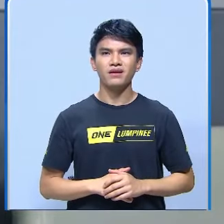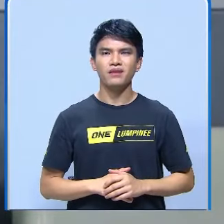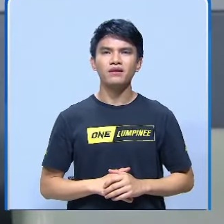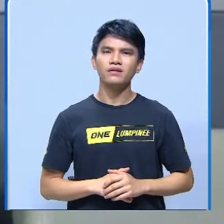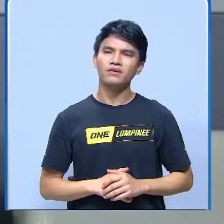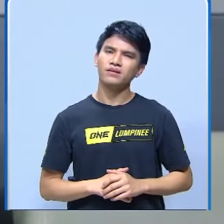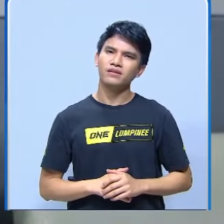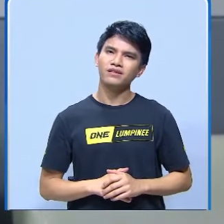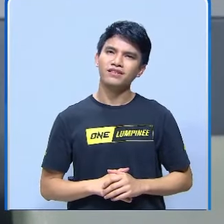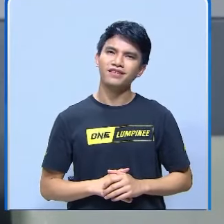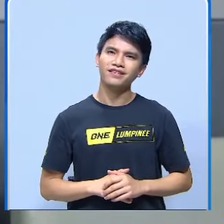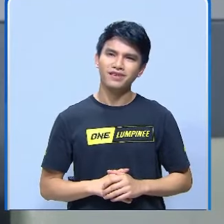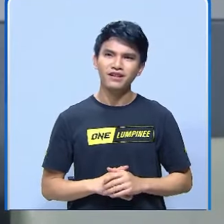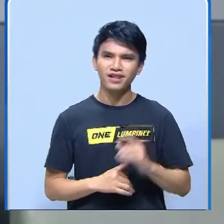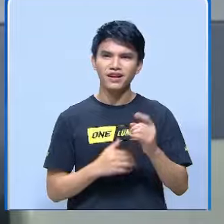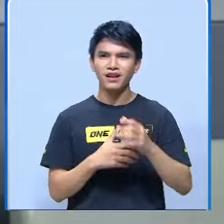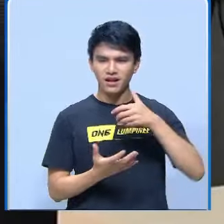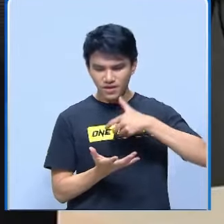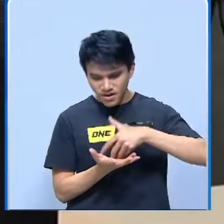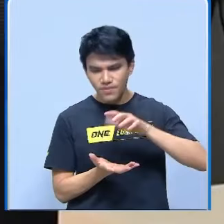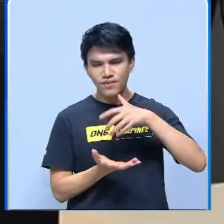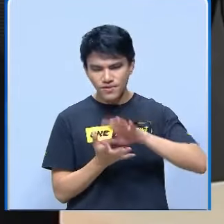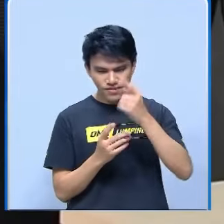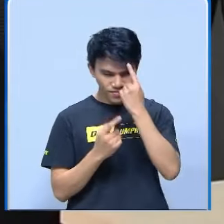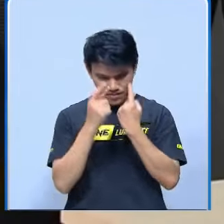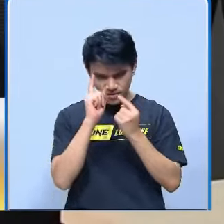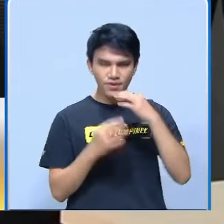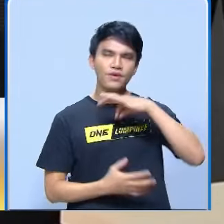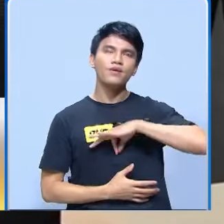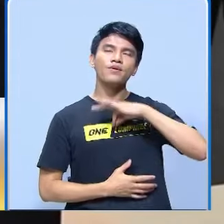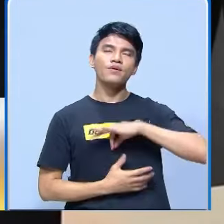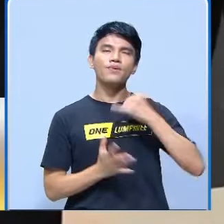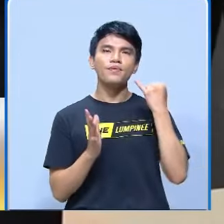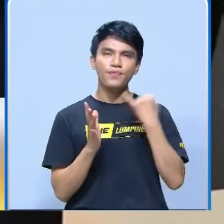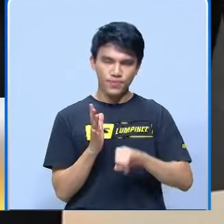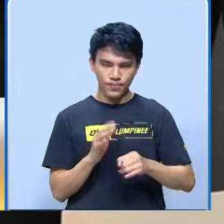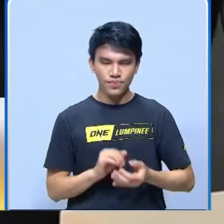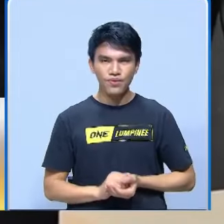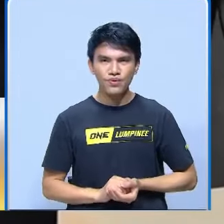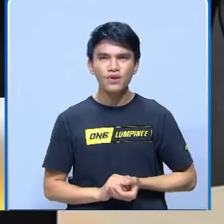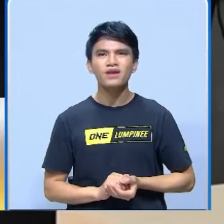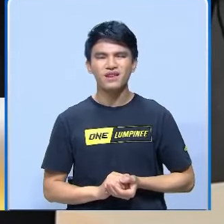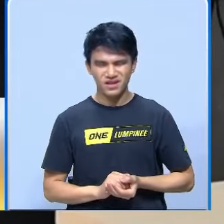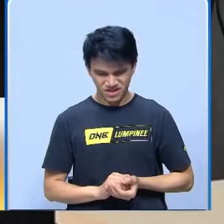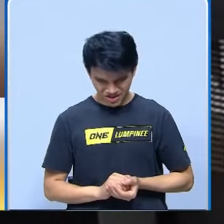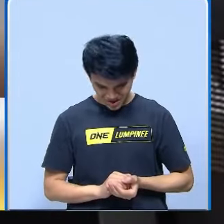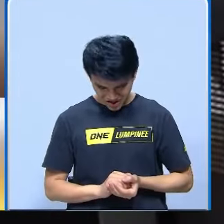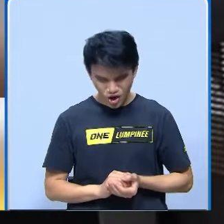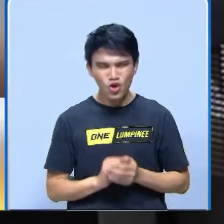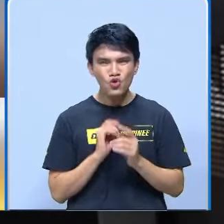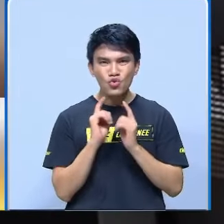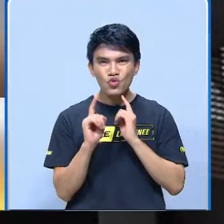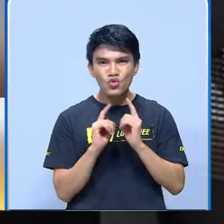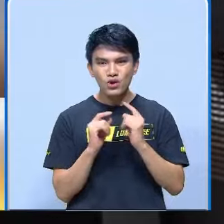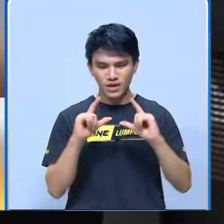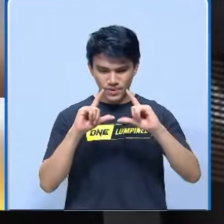คุณชมผู้ต้องหาเล่าทั้งน้ำตาเลยอ่ะสำนึกผิดด้วยอ่ะแล้วก็บอกว่าอยากจะขอต่อรองอยากจะขอเจรจากับคนขับแท็ก